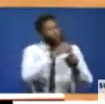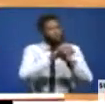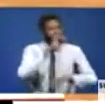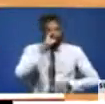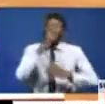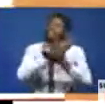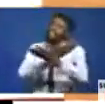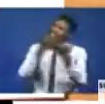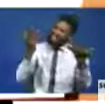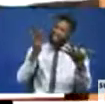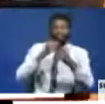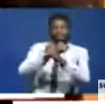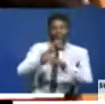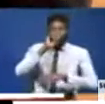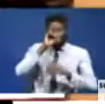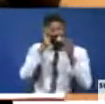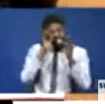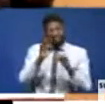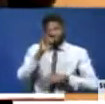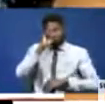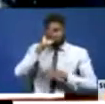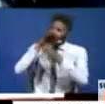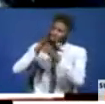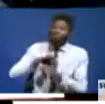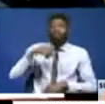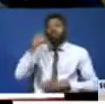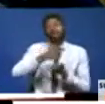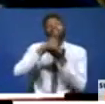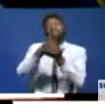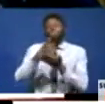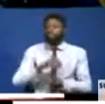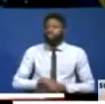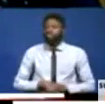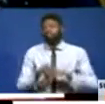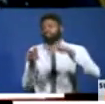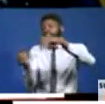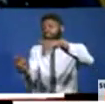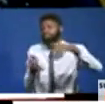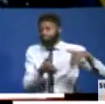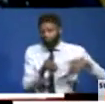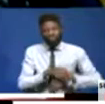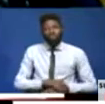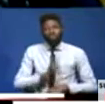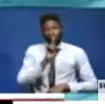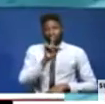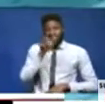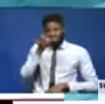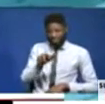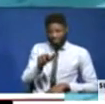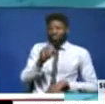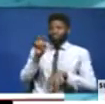askari anaisikiwa, nani anasaidia? Hawa ni mapara ametoka pesa. Kwingineko, msimamizi mmoja uchaguzi mkuu